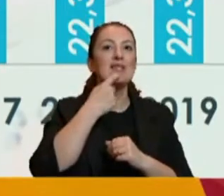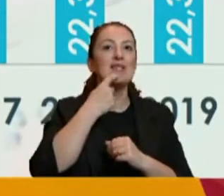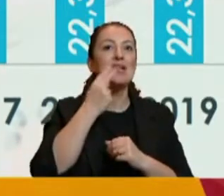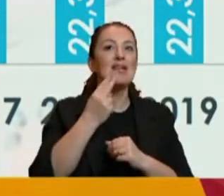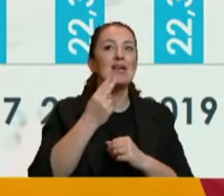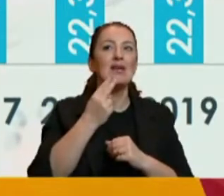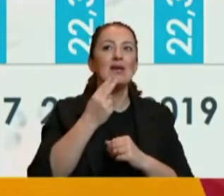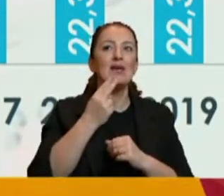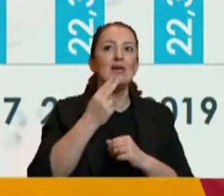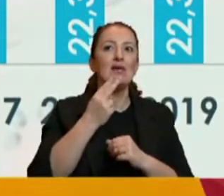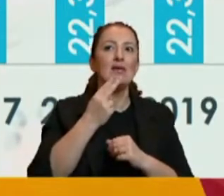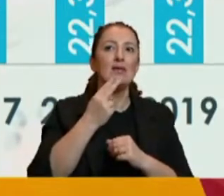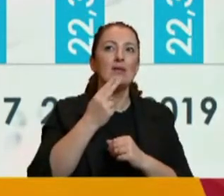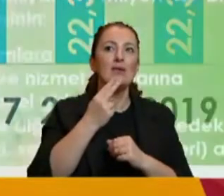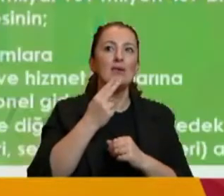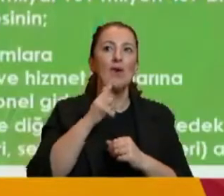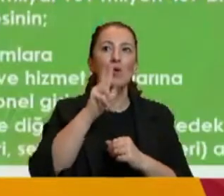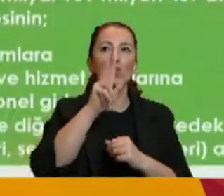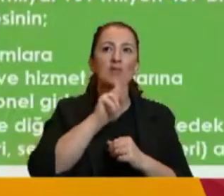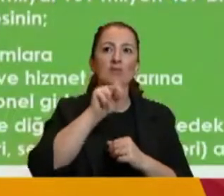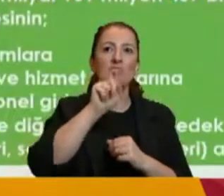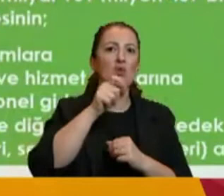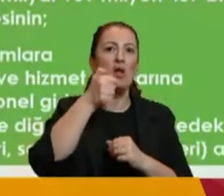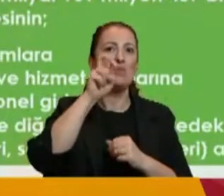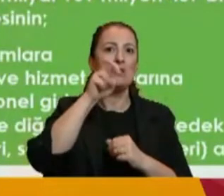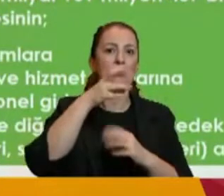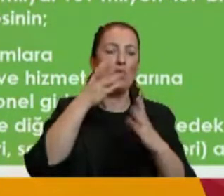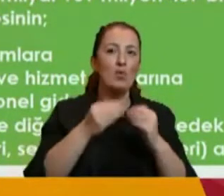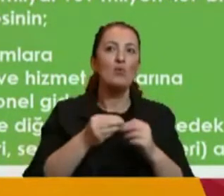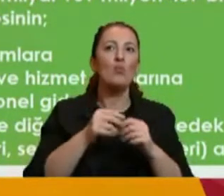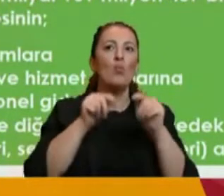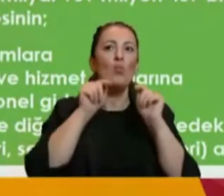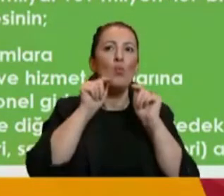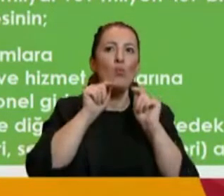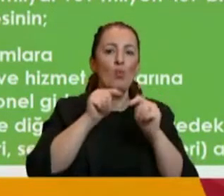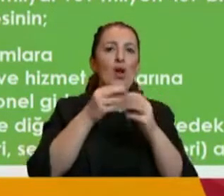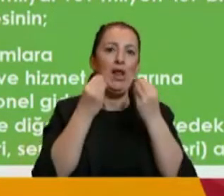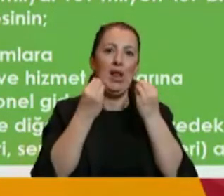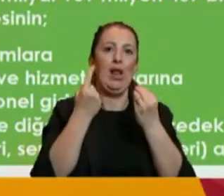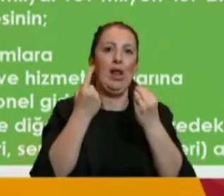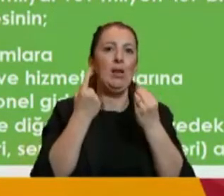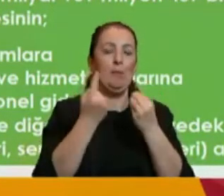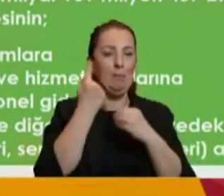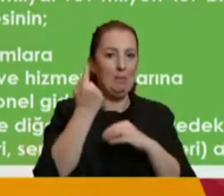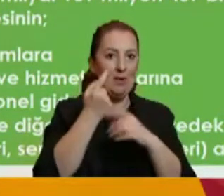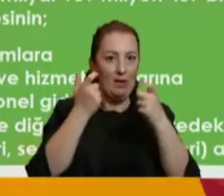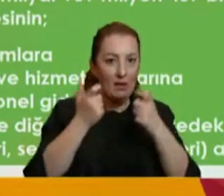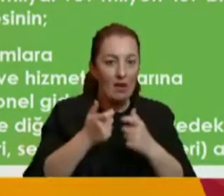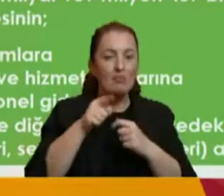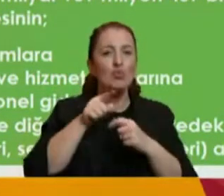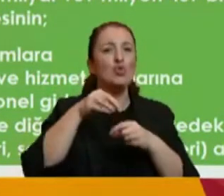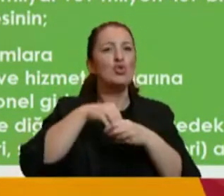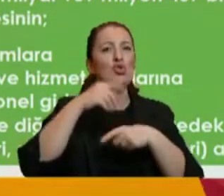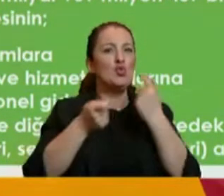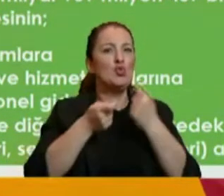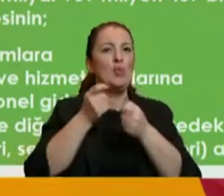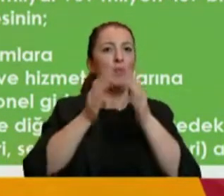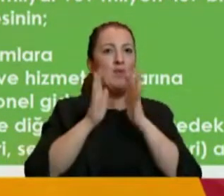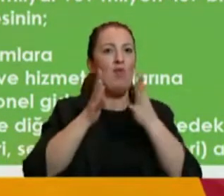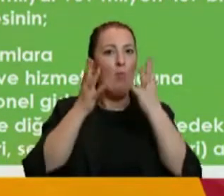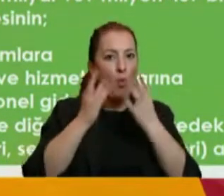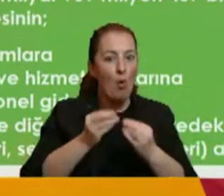21.68 olmuştur var yani burada iyi bir noktadayız bununla ilgili çalışmalarımız devam ediyor